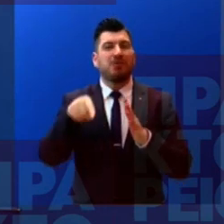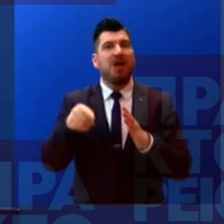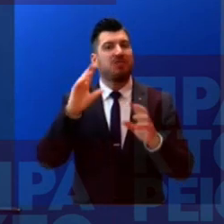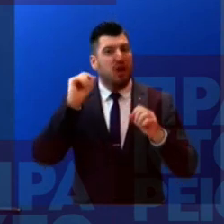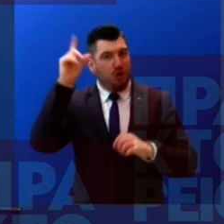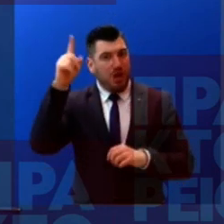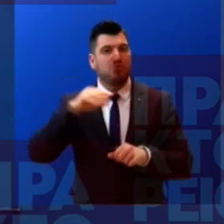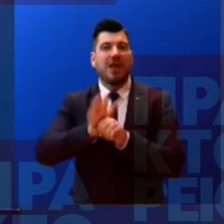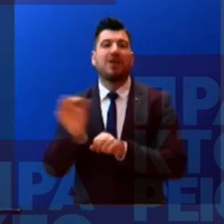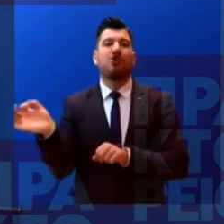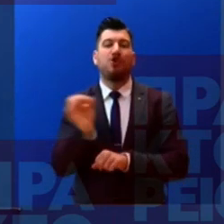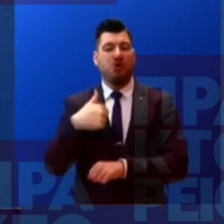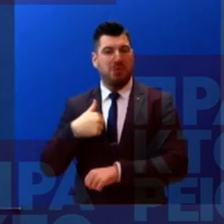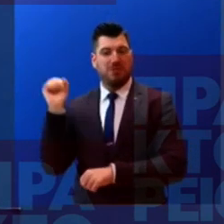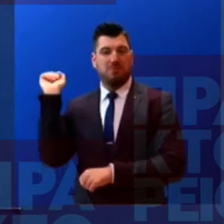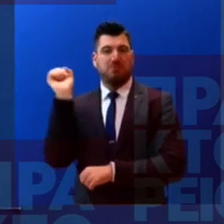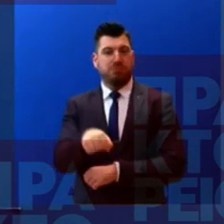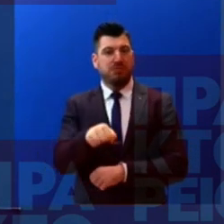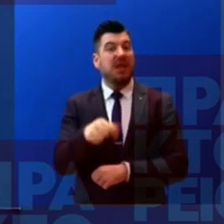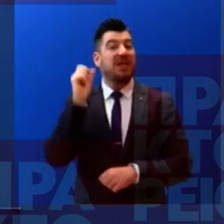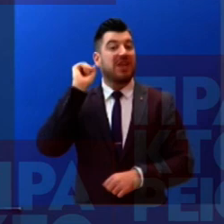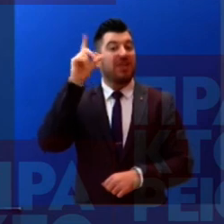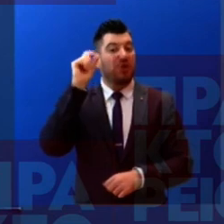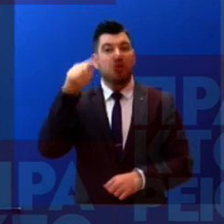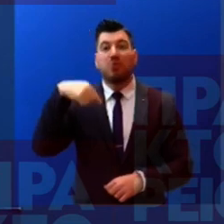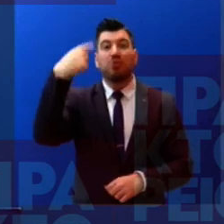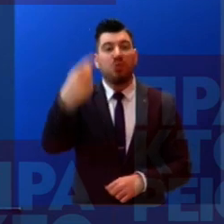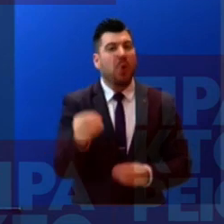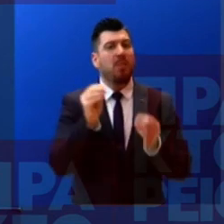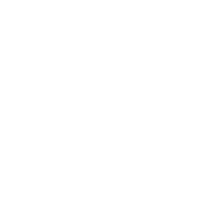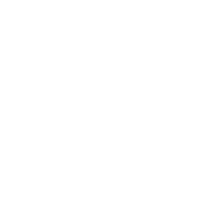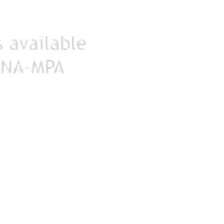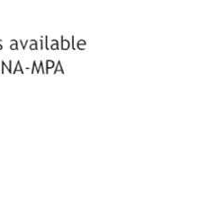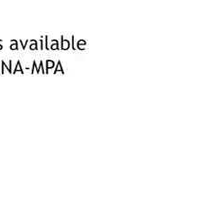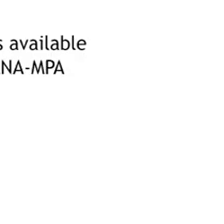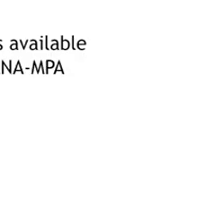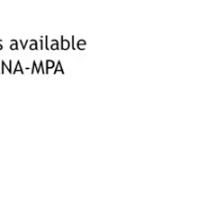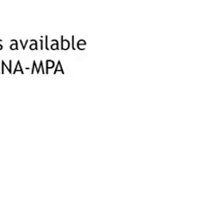ας γιορτάσουμε του χρόνου το Πάσχα όλοι μαζί όπως προβλέπει η παράδοση και η θρησκεία μας.